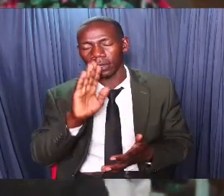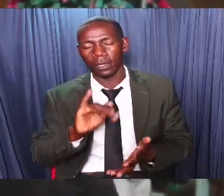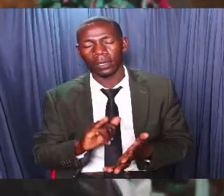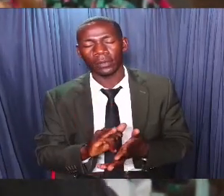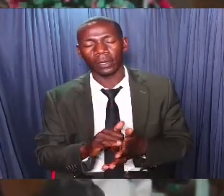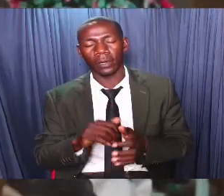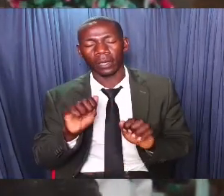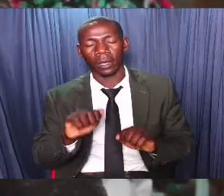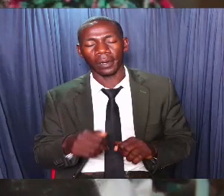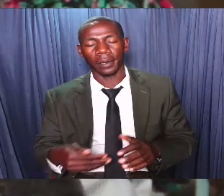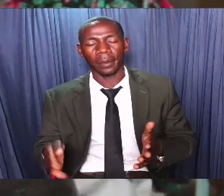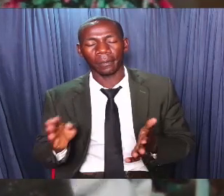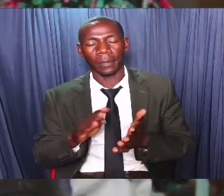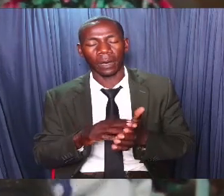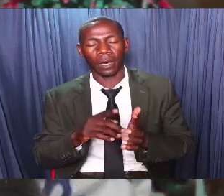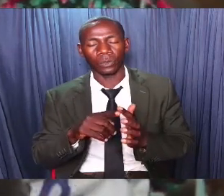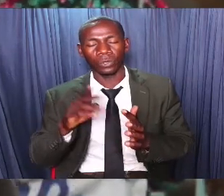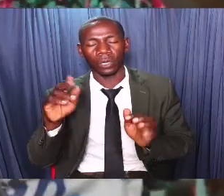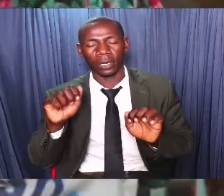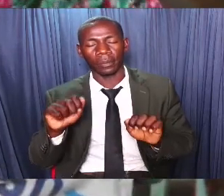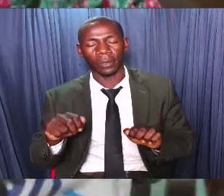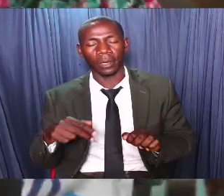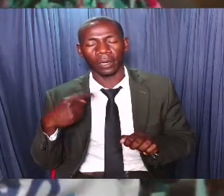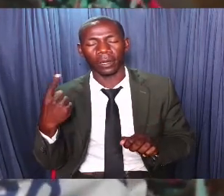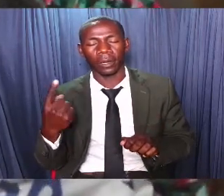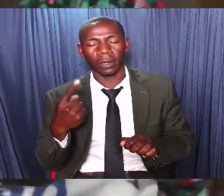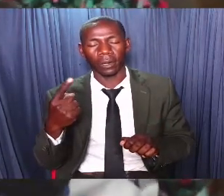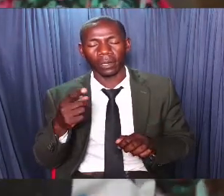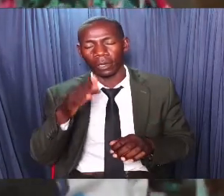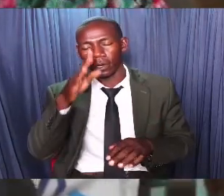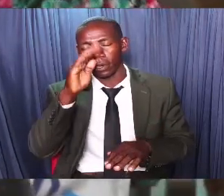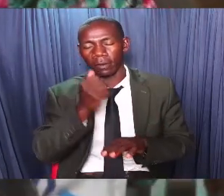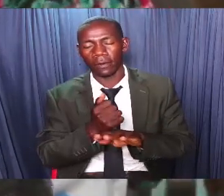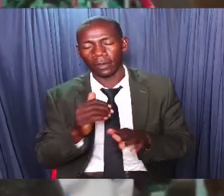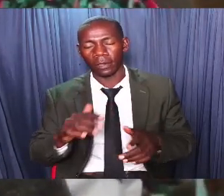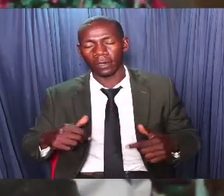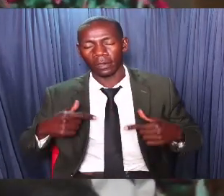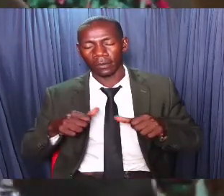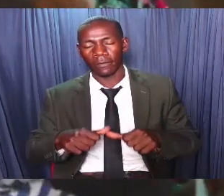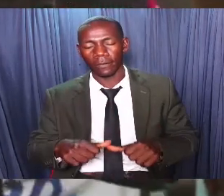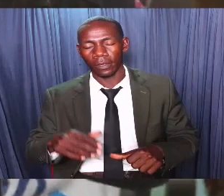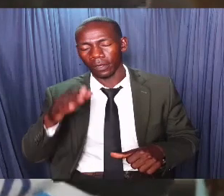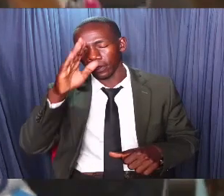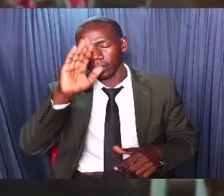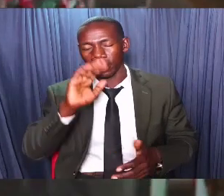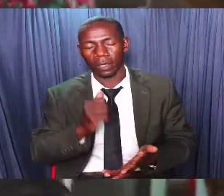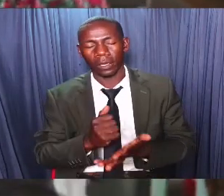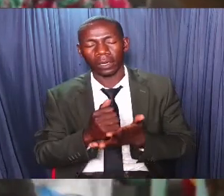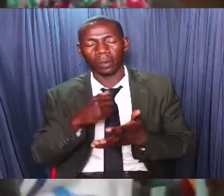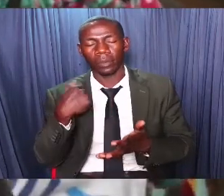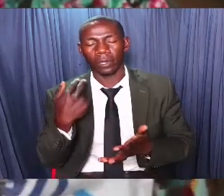baba tukaweze kukurudia. Bwana hatuwezi wenyewe, ni wewe Mungu wa mwanzilishi uliye hai. Sasa Bwana